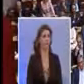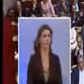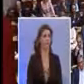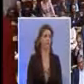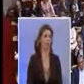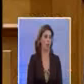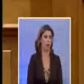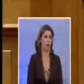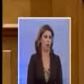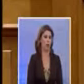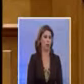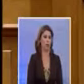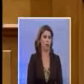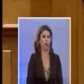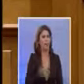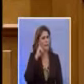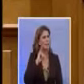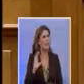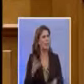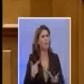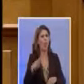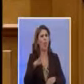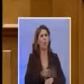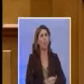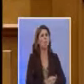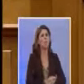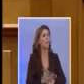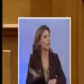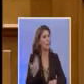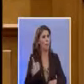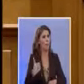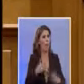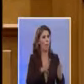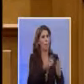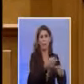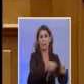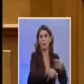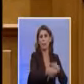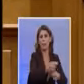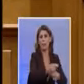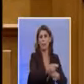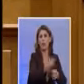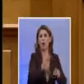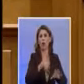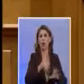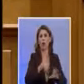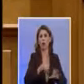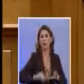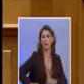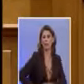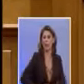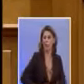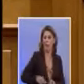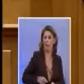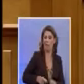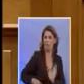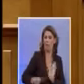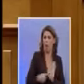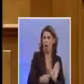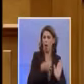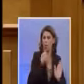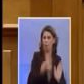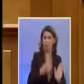Ξέρετε γιατί δεν έχω δεσμεύσεις και δεν έχουμε δεσμεύσεις. Και δεν μας έχει κανένα στο τσεπάκι του. Γιατί